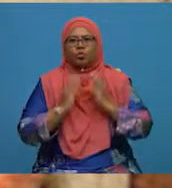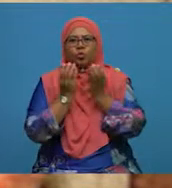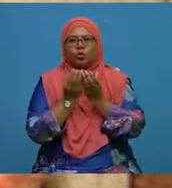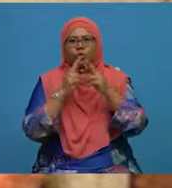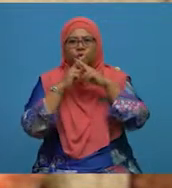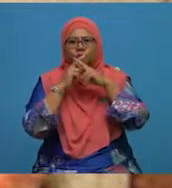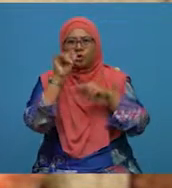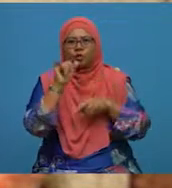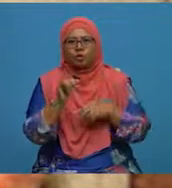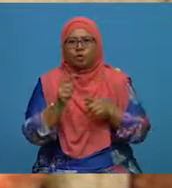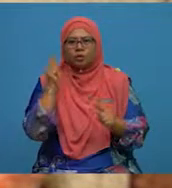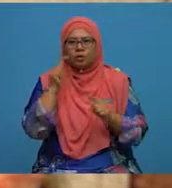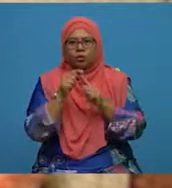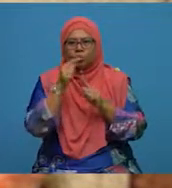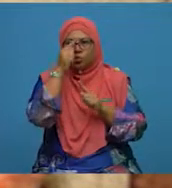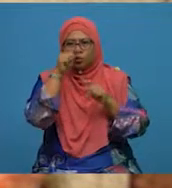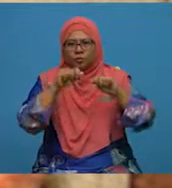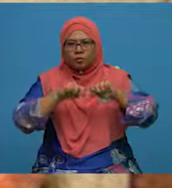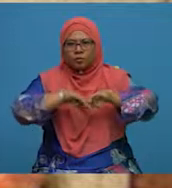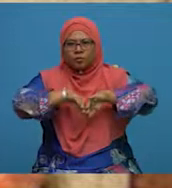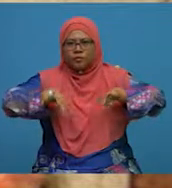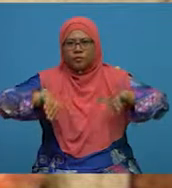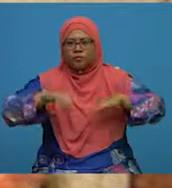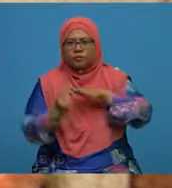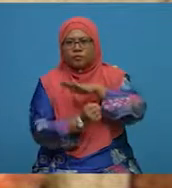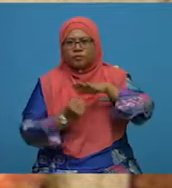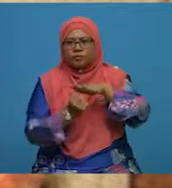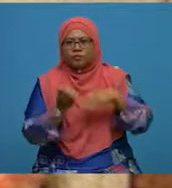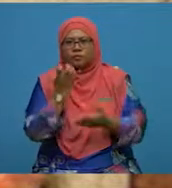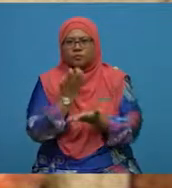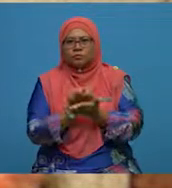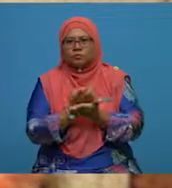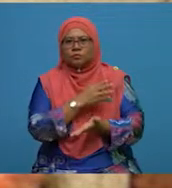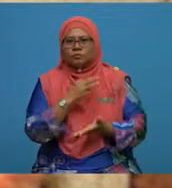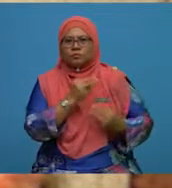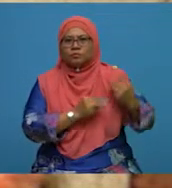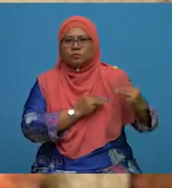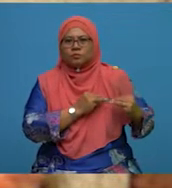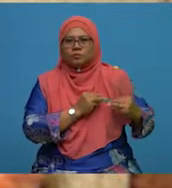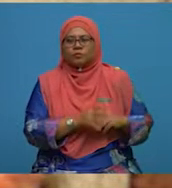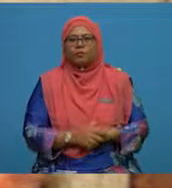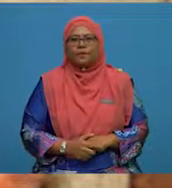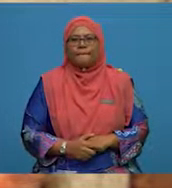bertujuan mengatasi diskriminasi sosial, ekonomi dan moral.